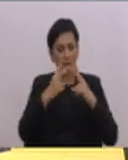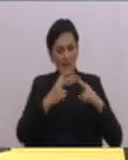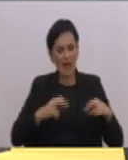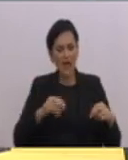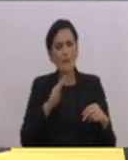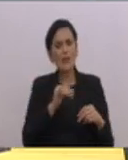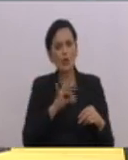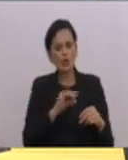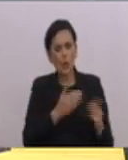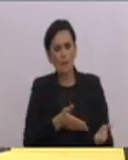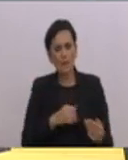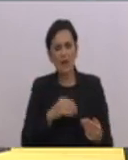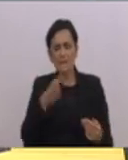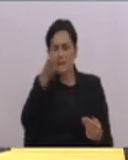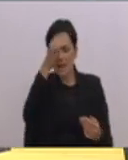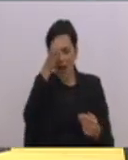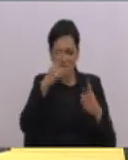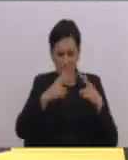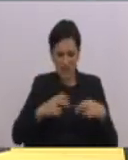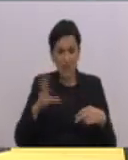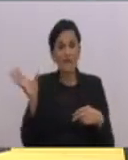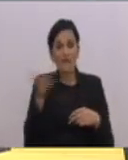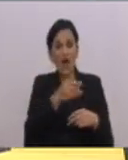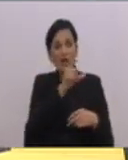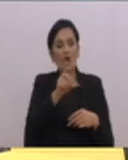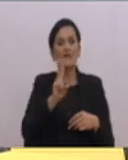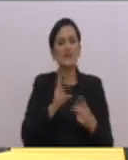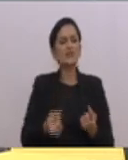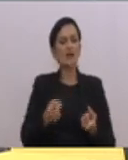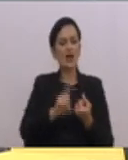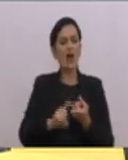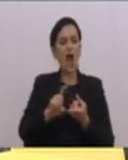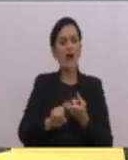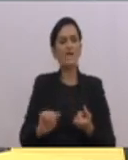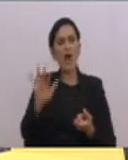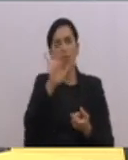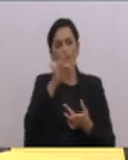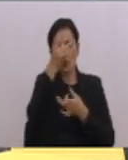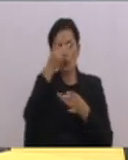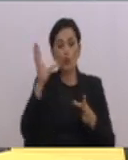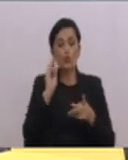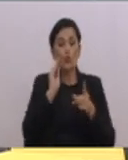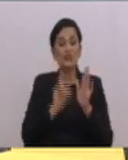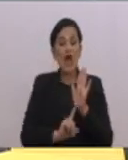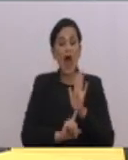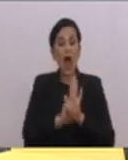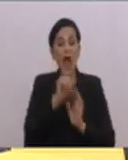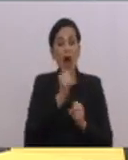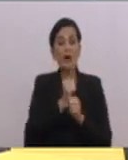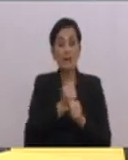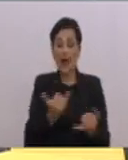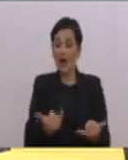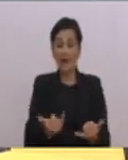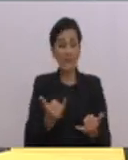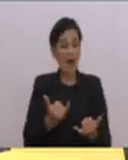ფილოსოფოსებს, მეცნიერებს, რა ვიცი, ყველა იმ ხალხს, ვინც გავლენა ჰქონდა ევროპულ კულტურაზე, როცა ის ყალიბდებოდა. აი ხა კი არა მარქსისტებმა რო